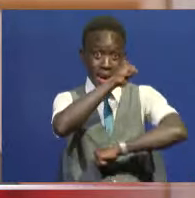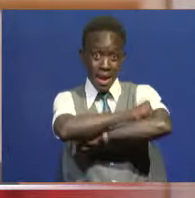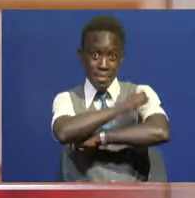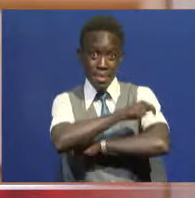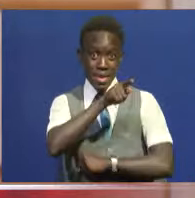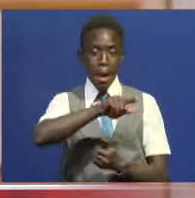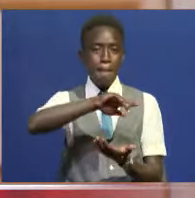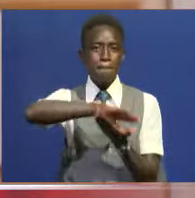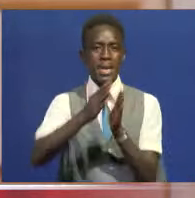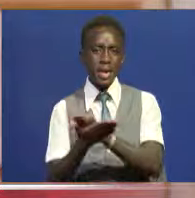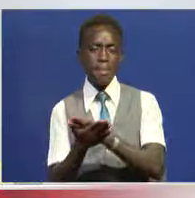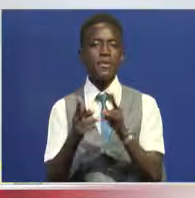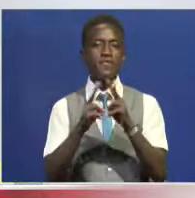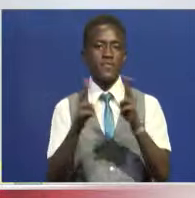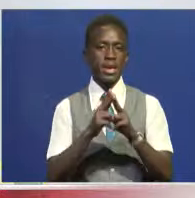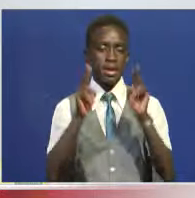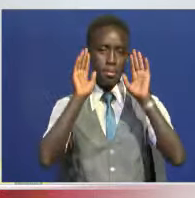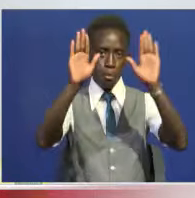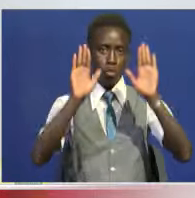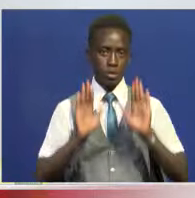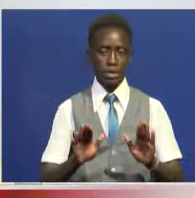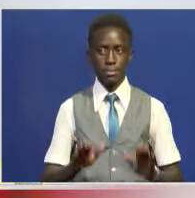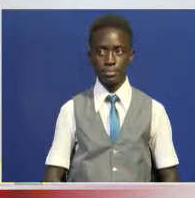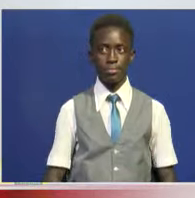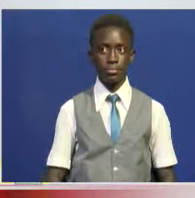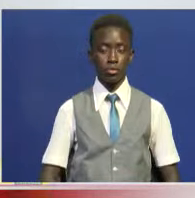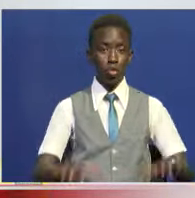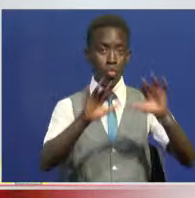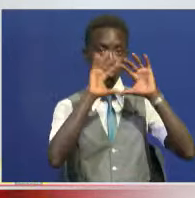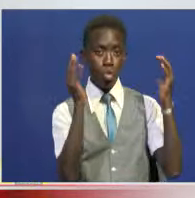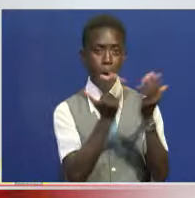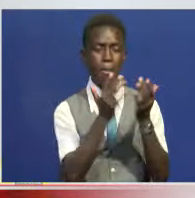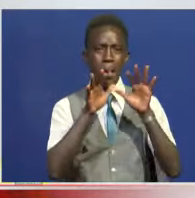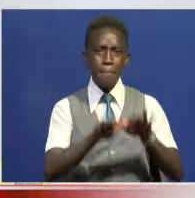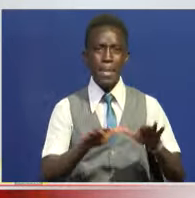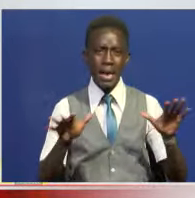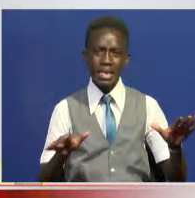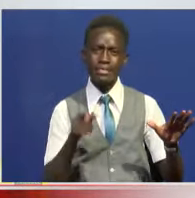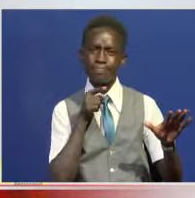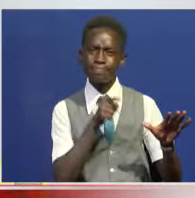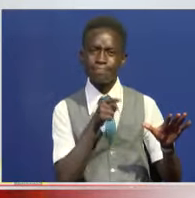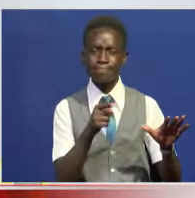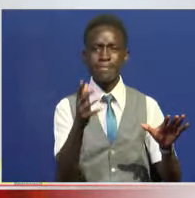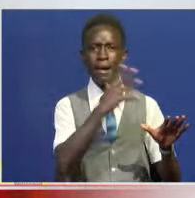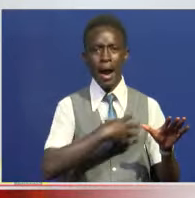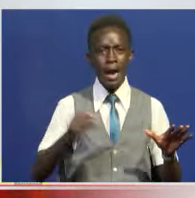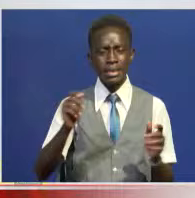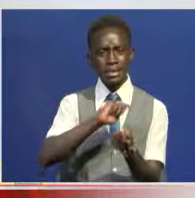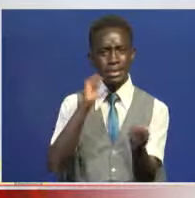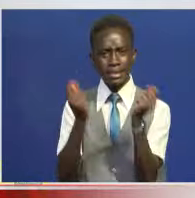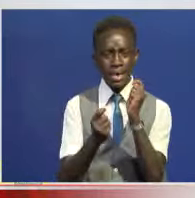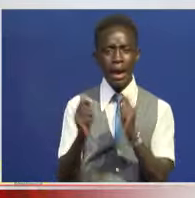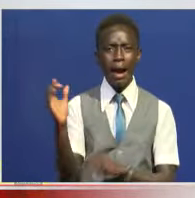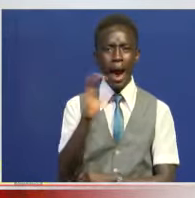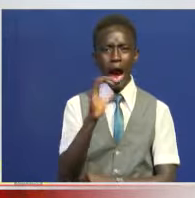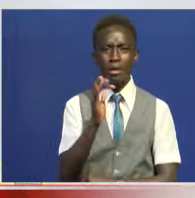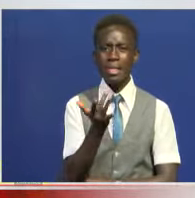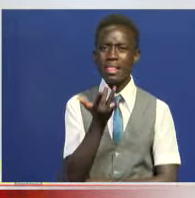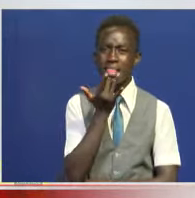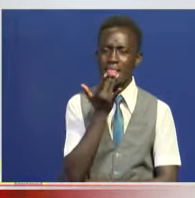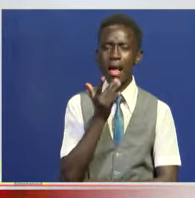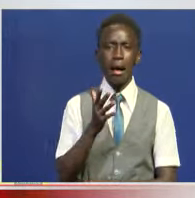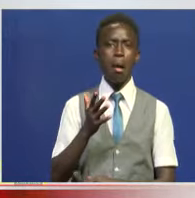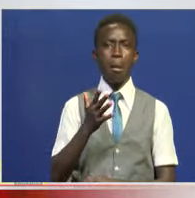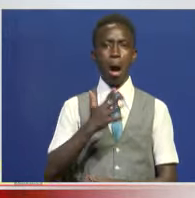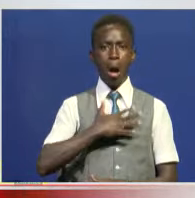becomes very important. Global market volatility and changing consumer tastes, our ability